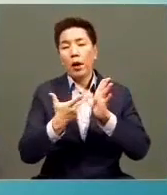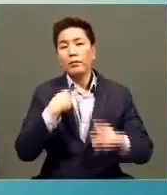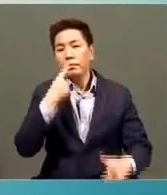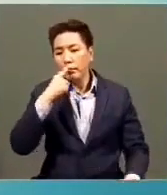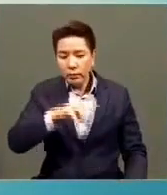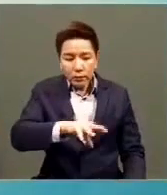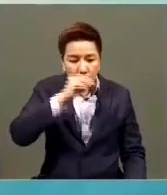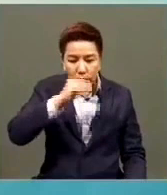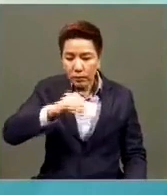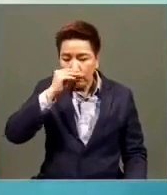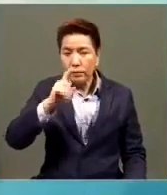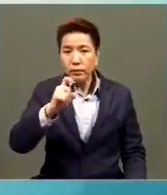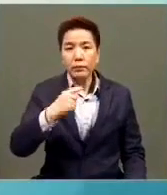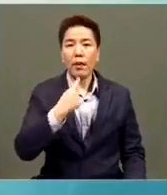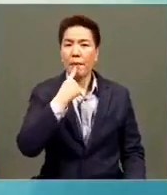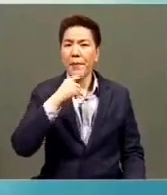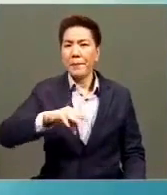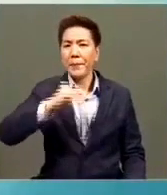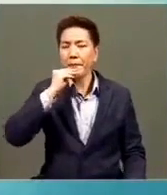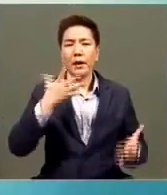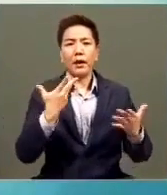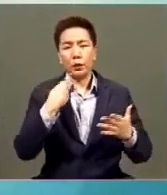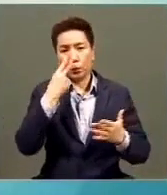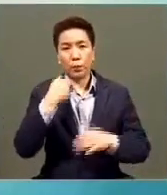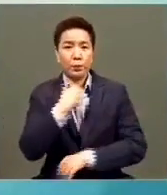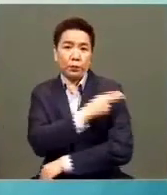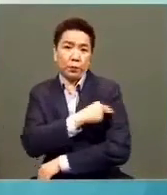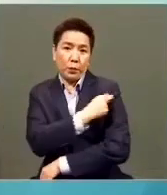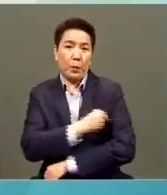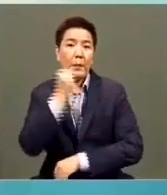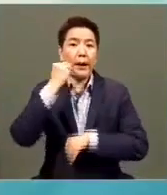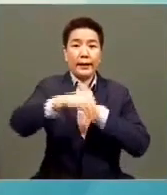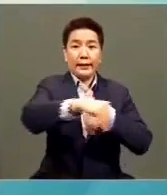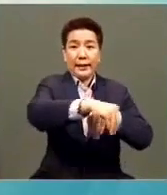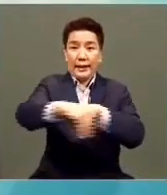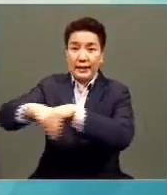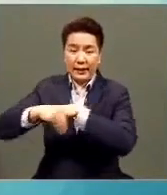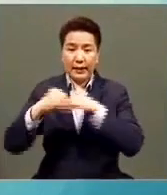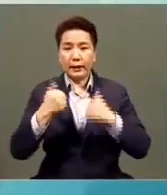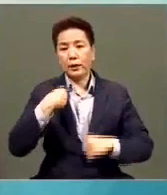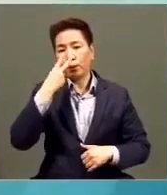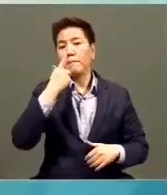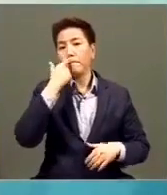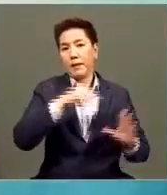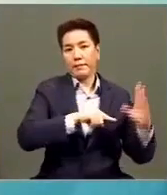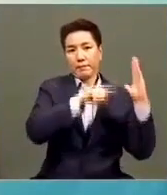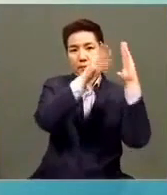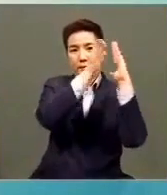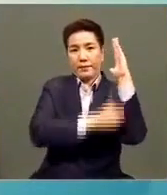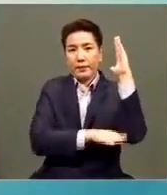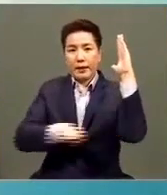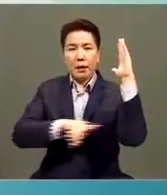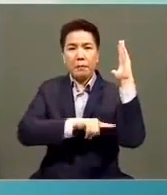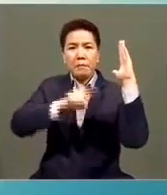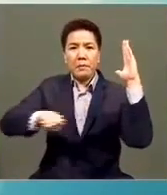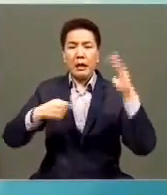มูกไม่ได้กลิ่นลิ้นไม่รับรสให้รีบไปตรวจที่โรงพยาบาลใกล้บ้านนะคะตรงนี้เป็นเส้นสีแดงค่ะซึ่งก็จะมี